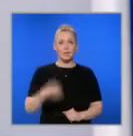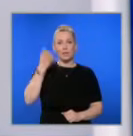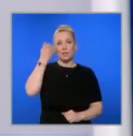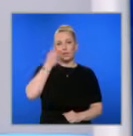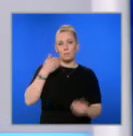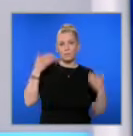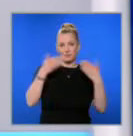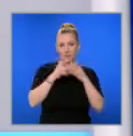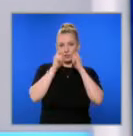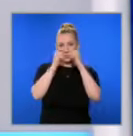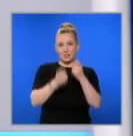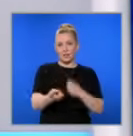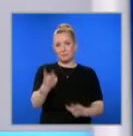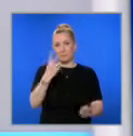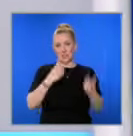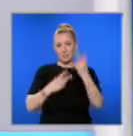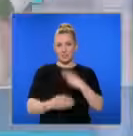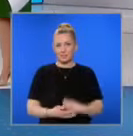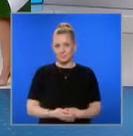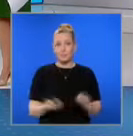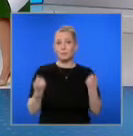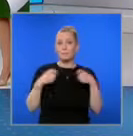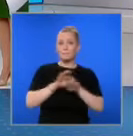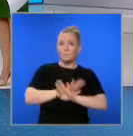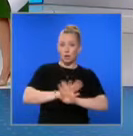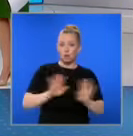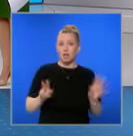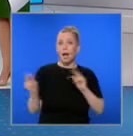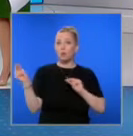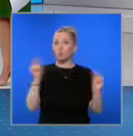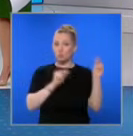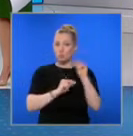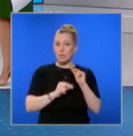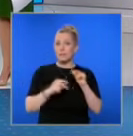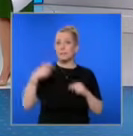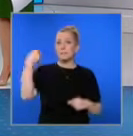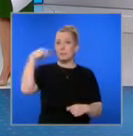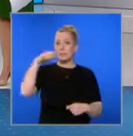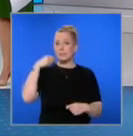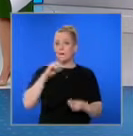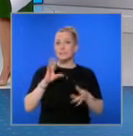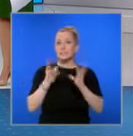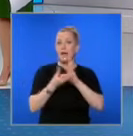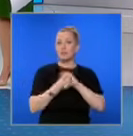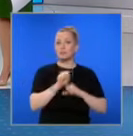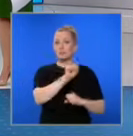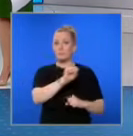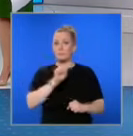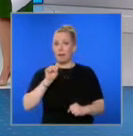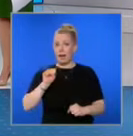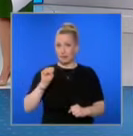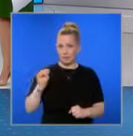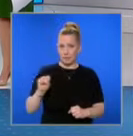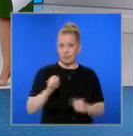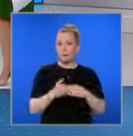Здравейте! Вие сте с новините в 18. Приключиха консултациите при президента с парламентарно представените